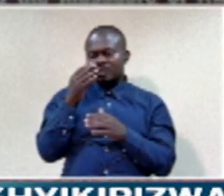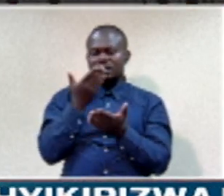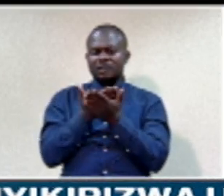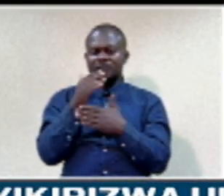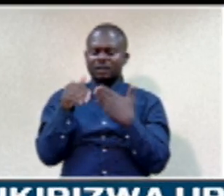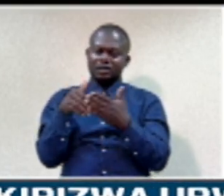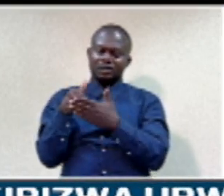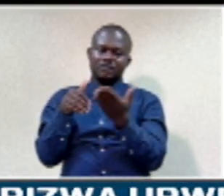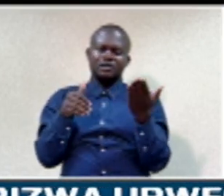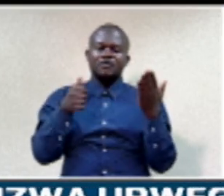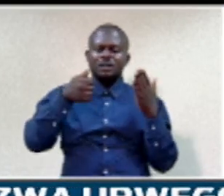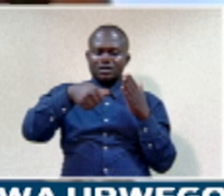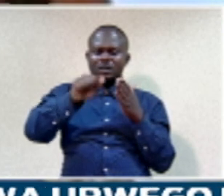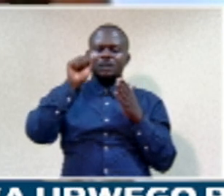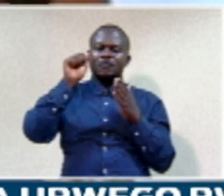ko